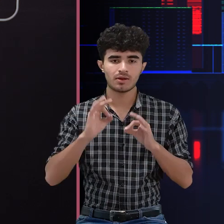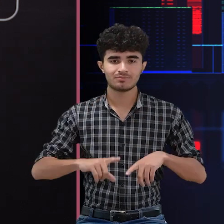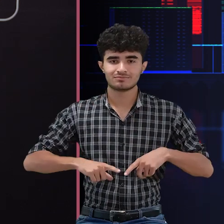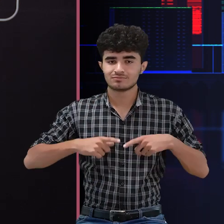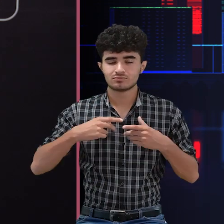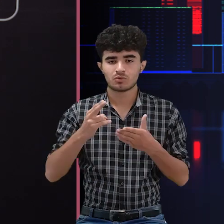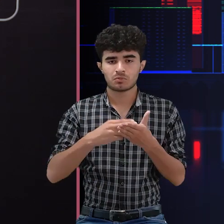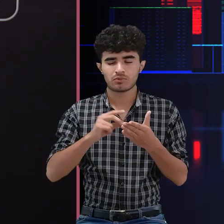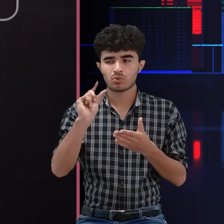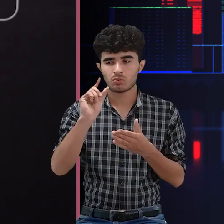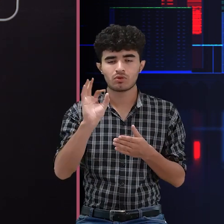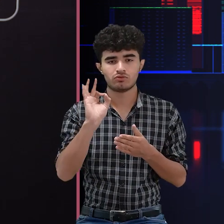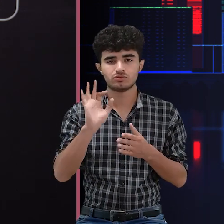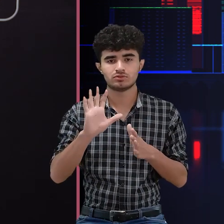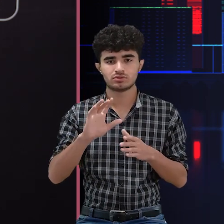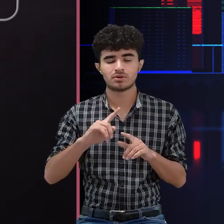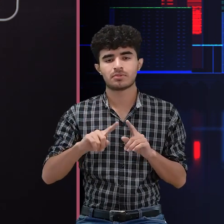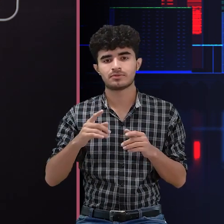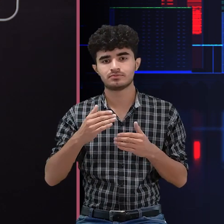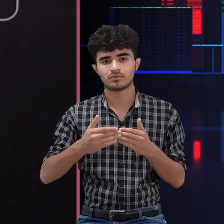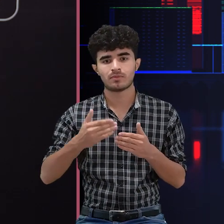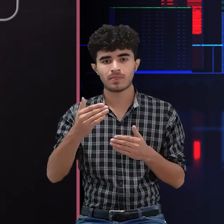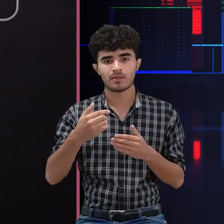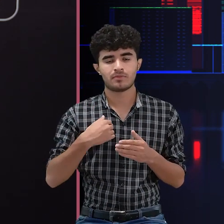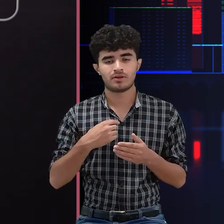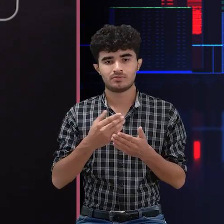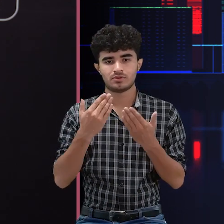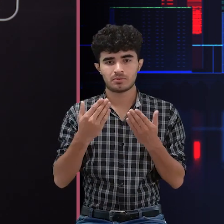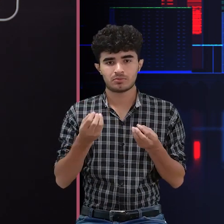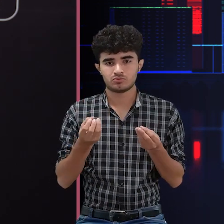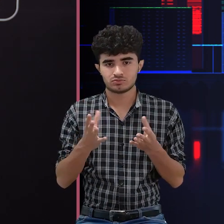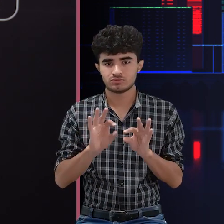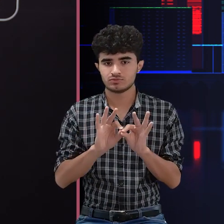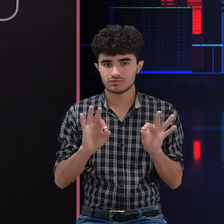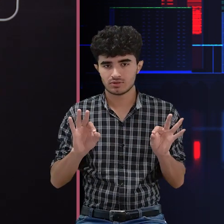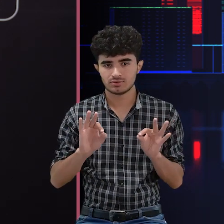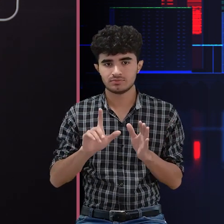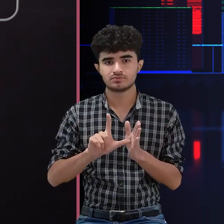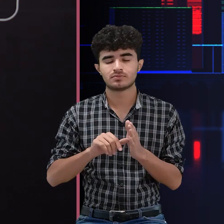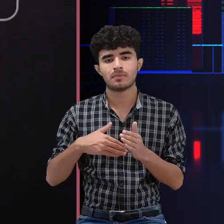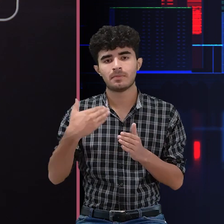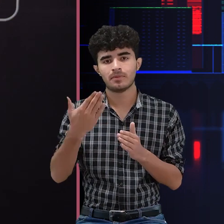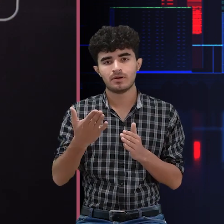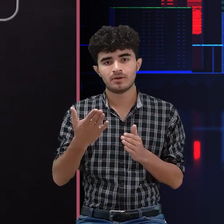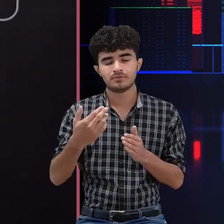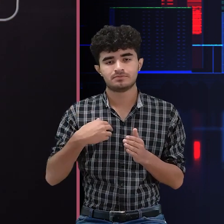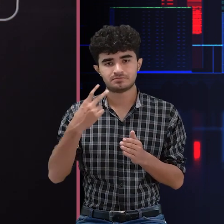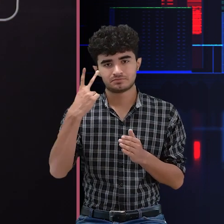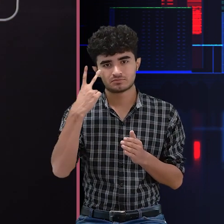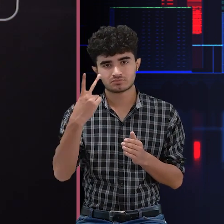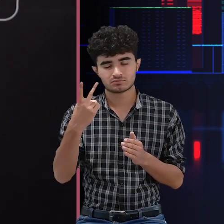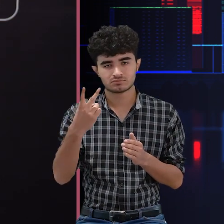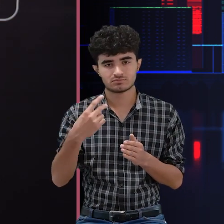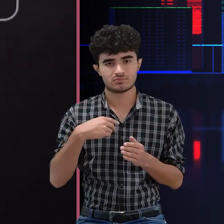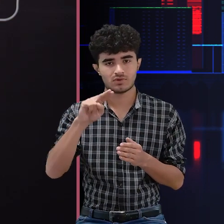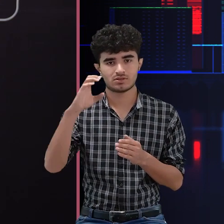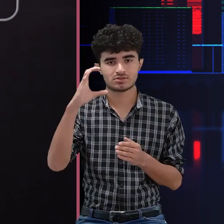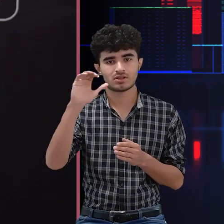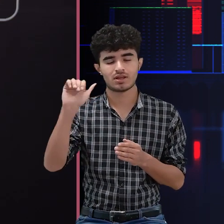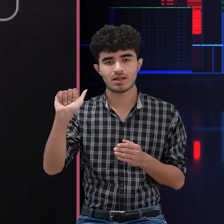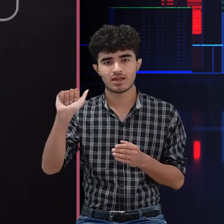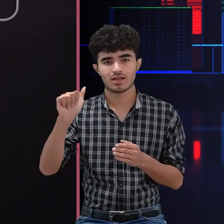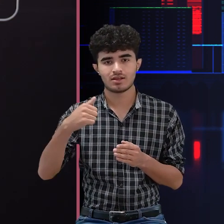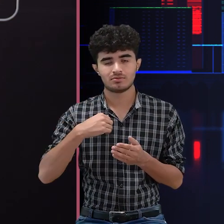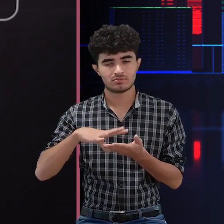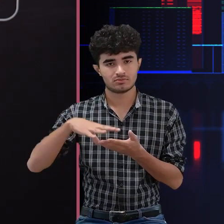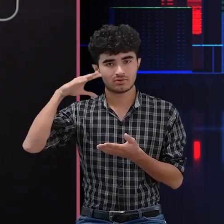मेरी हमेशा से कुछ अच्छी थी, कुछ अंदाज़ा था। खैर बहरहाल मुझे एडमिशन मिल गया नेशनल कॉलेज ऑफ